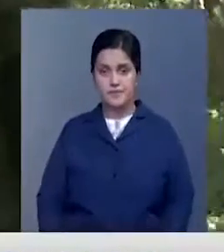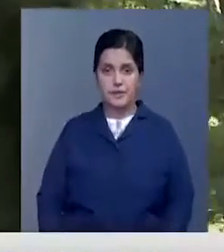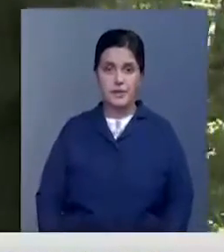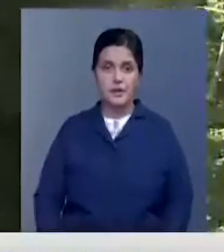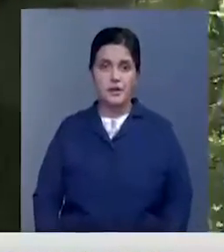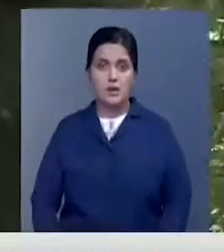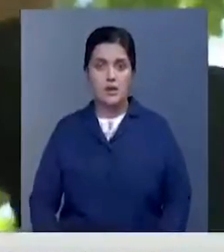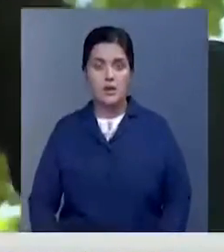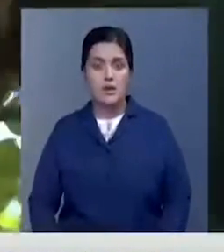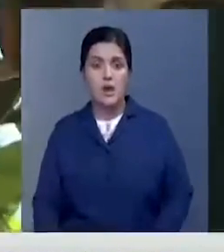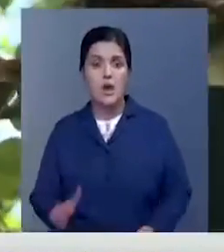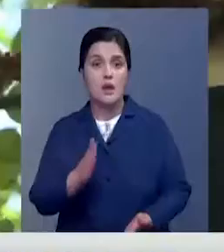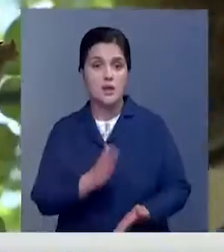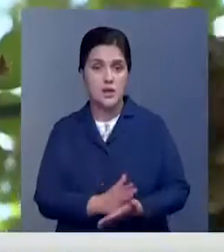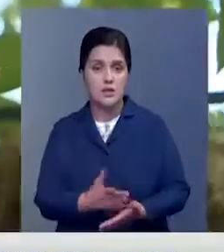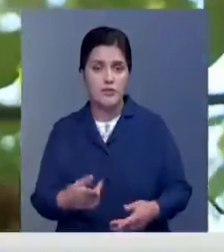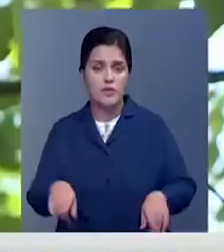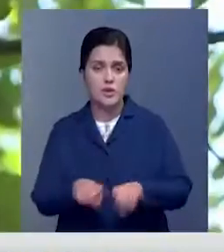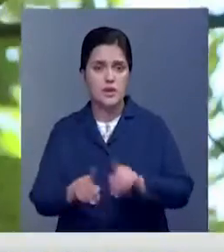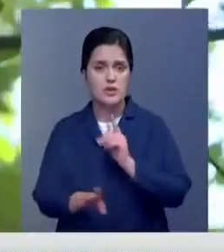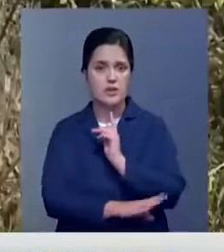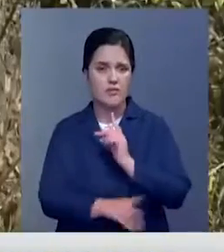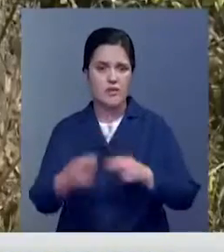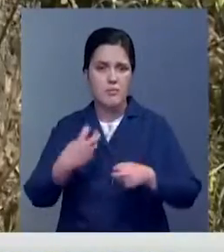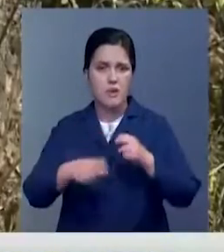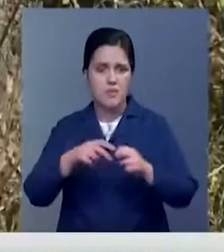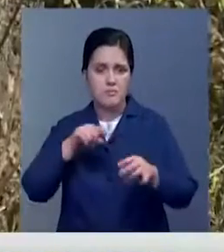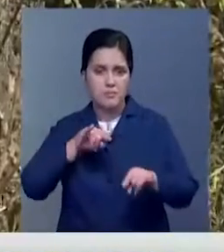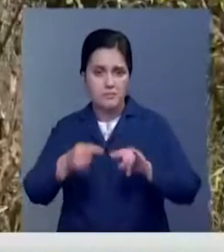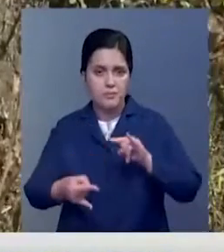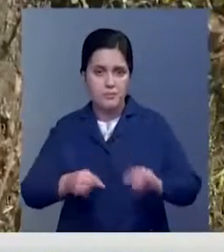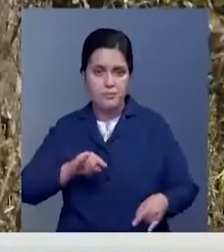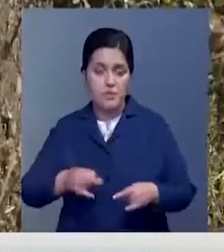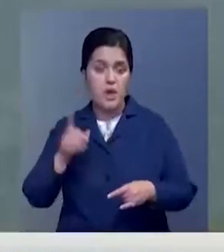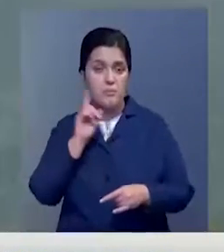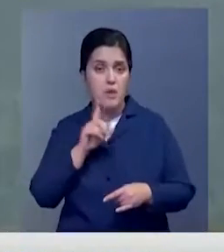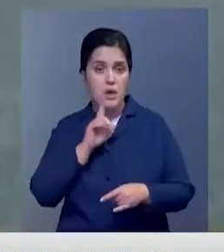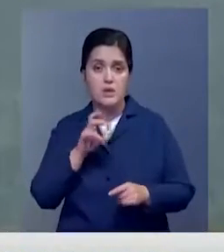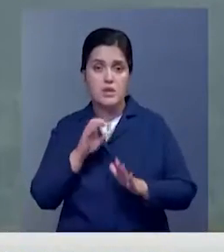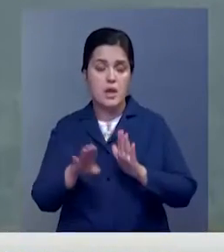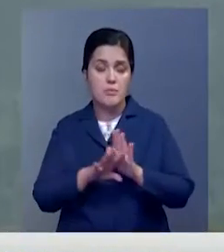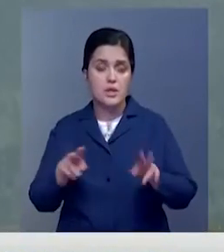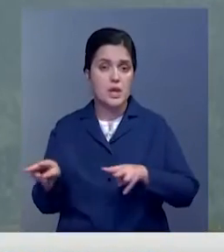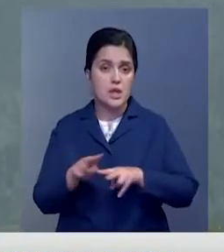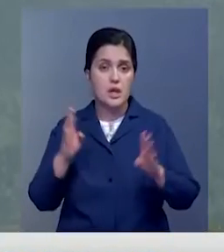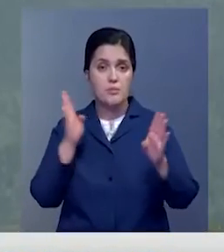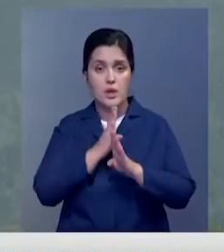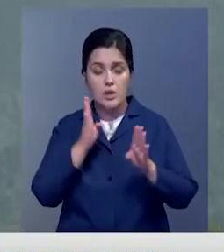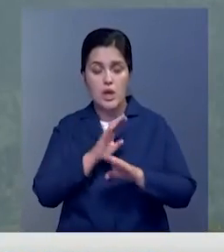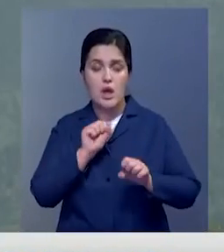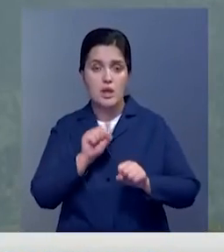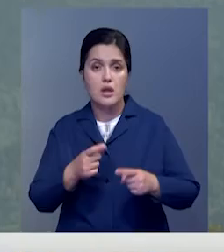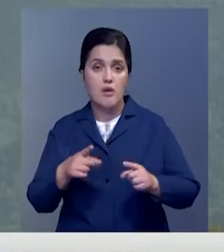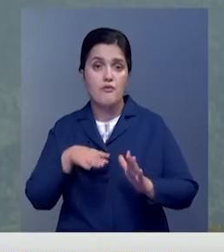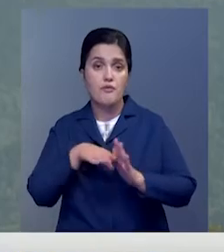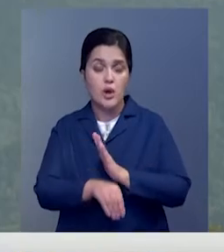уже повреждены стволовой гнилью. Если эти пока еще не подконтрольные природоохранным ведомством территории войдут в